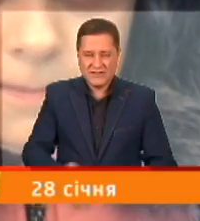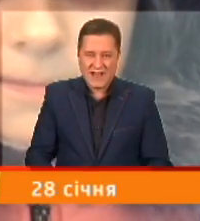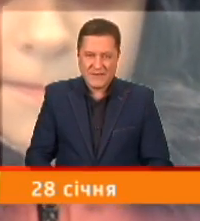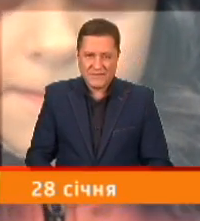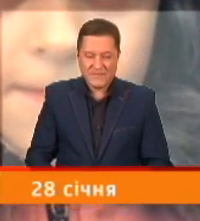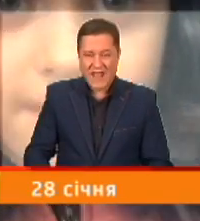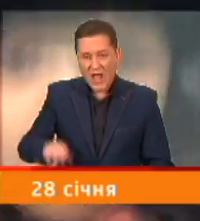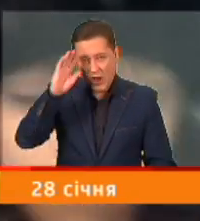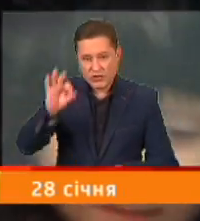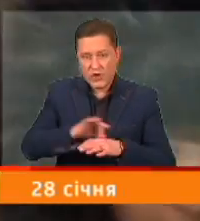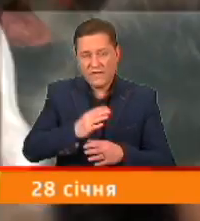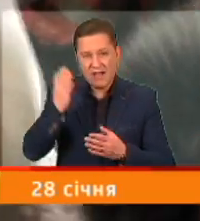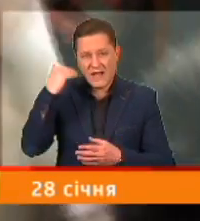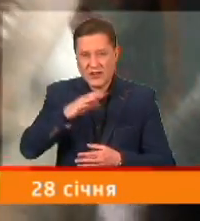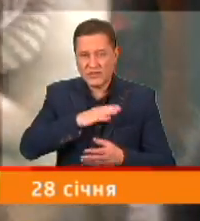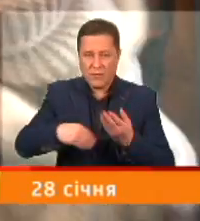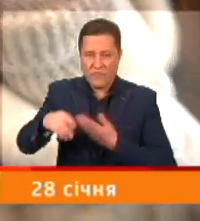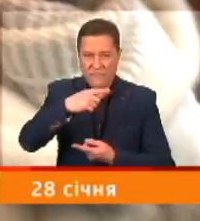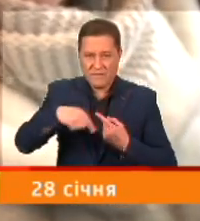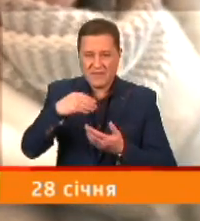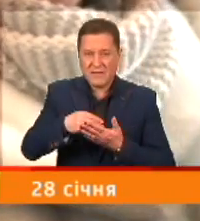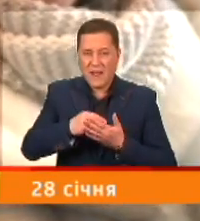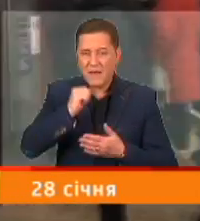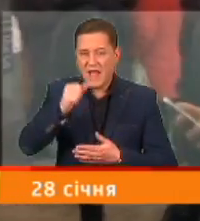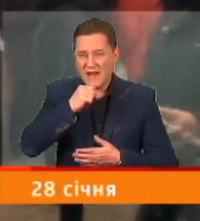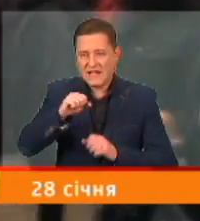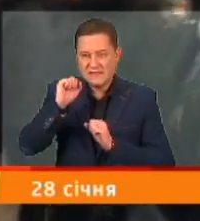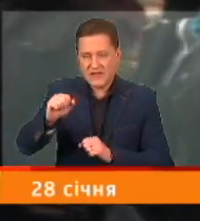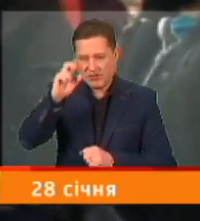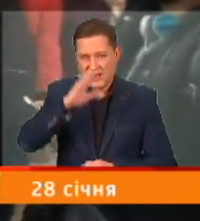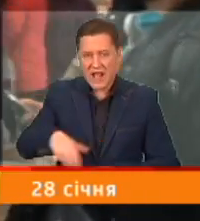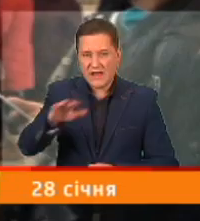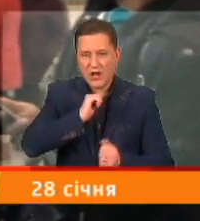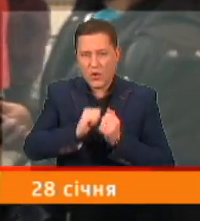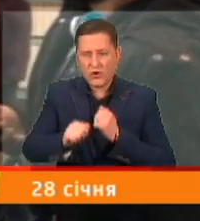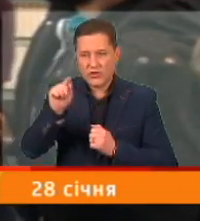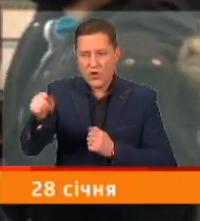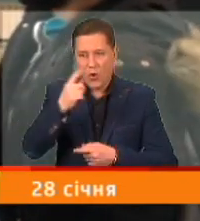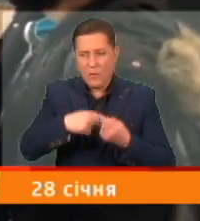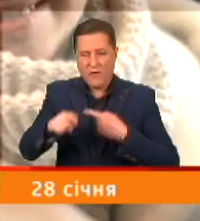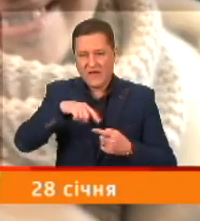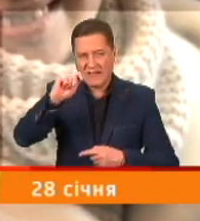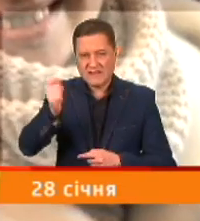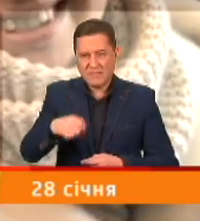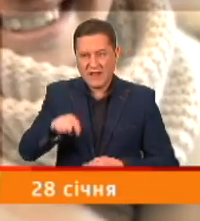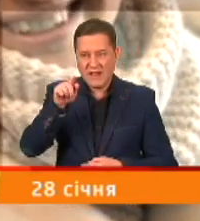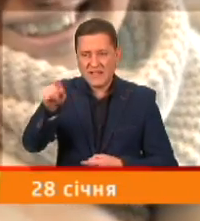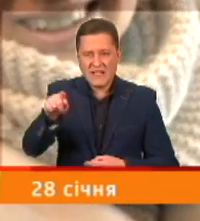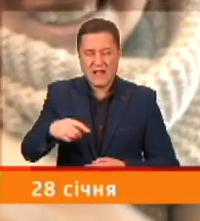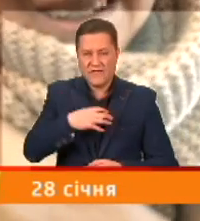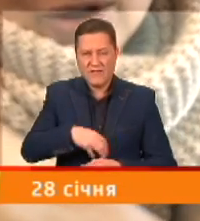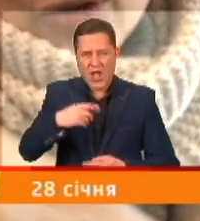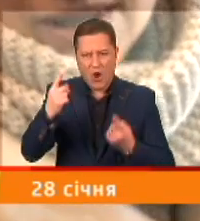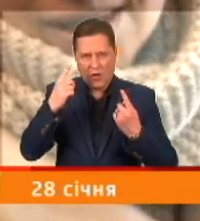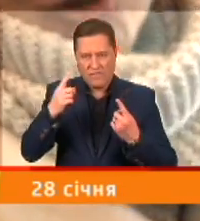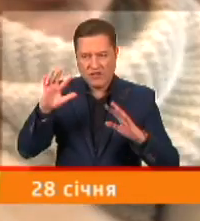розповідає, чоловік раніше був підприємцем та вже рік, як захищає країну. Кожне його повернення з передової для них – найголовніша